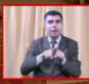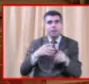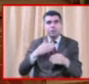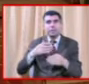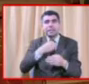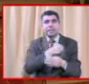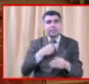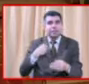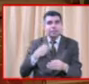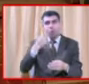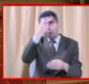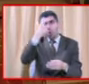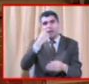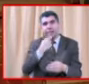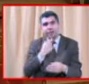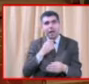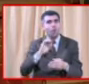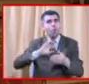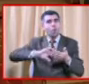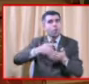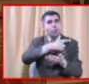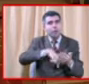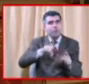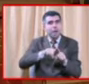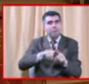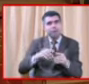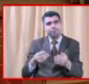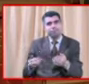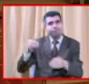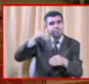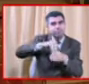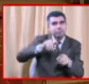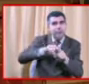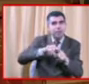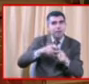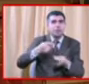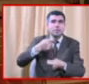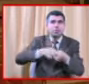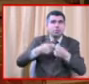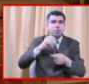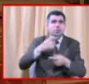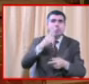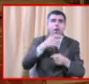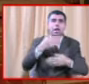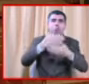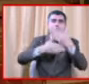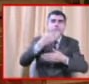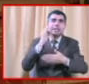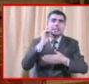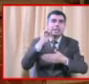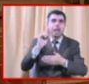ديال خنيفره فيما يخص المستشفى ديال ميدلت انهم يحولوا ليه يعني هذوك الاعتمادات هو يشرف على الانجاز،